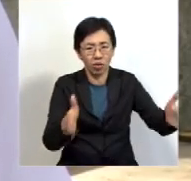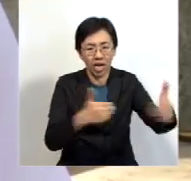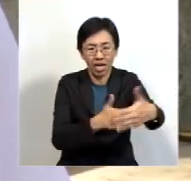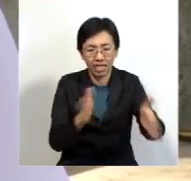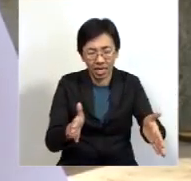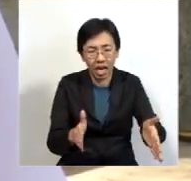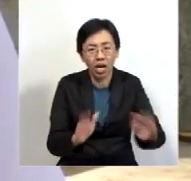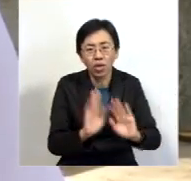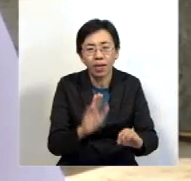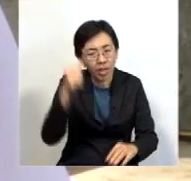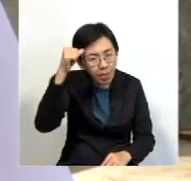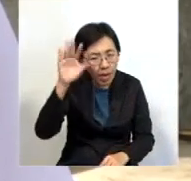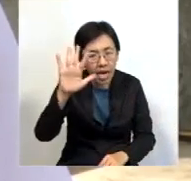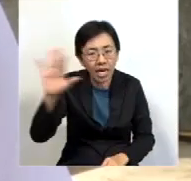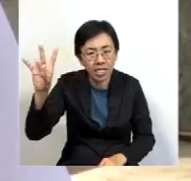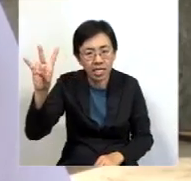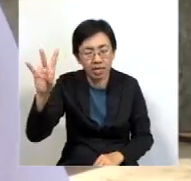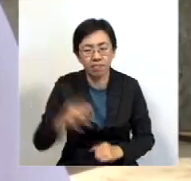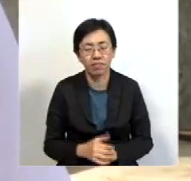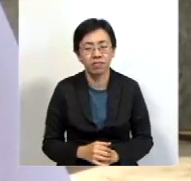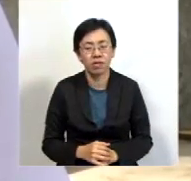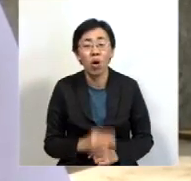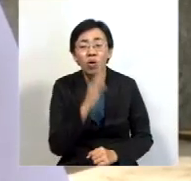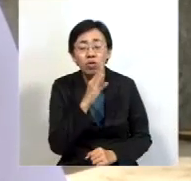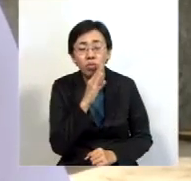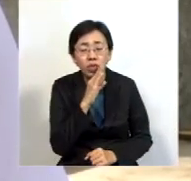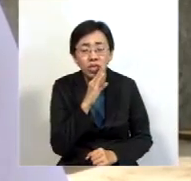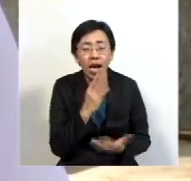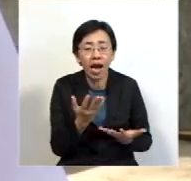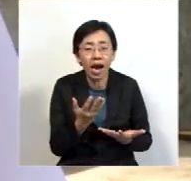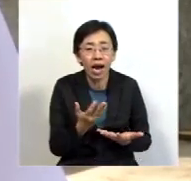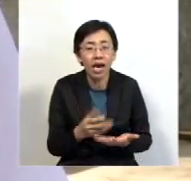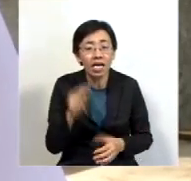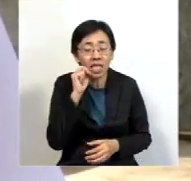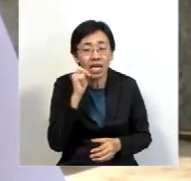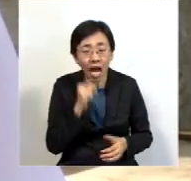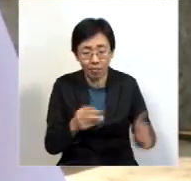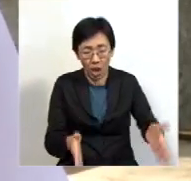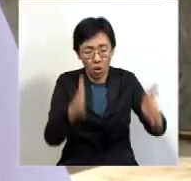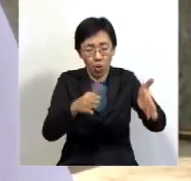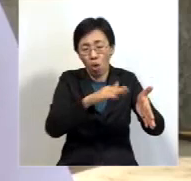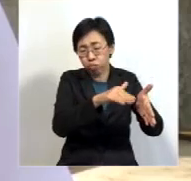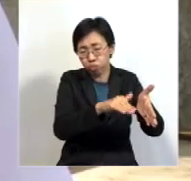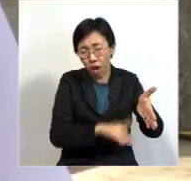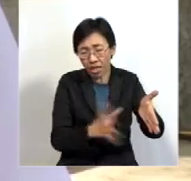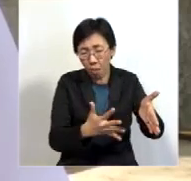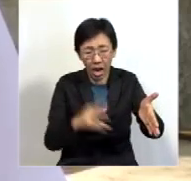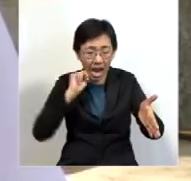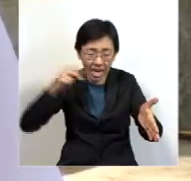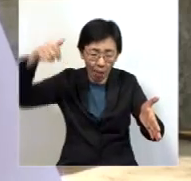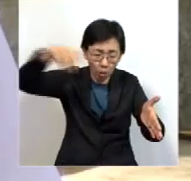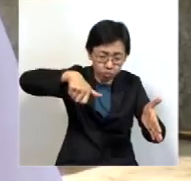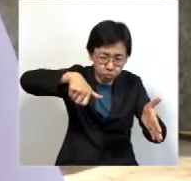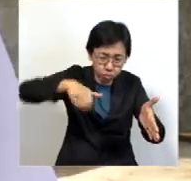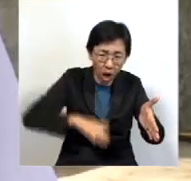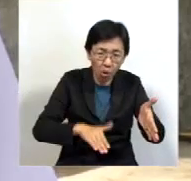ะอยู่ได้ 5-7 วันนั่นหมายความว่าถ้าเกิดไม่มีการเติมน้ำจากระบบเข้ามาเลยโรงพยาบาลก็จะอยู่ได้ประมา